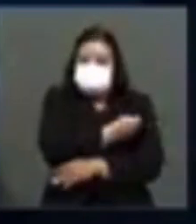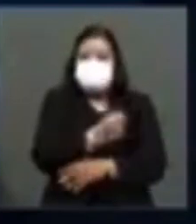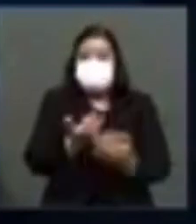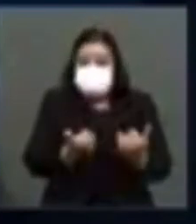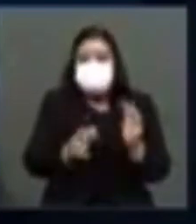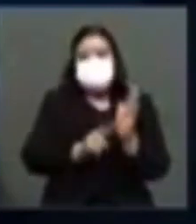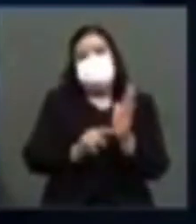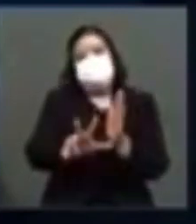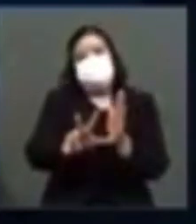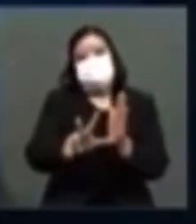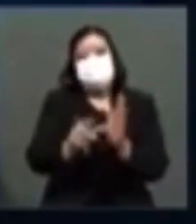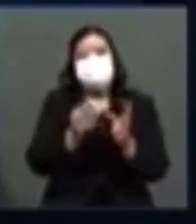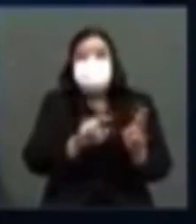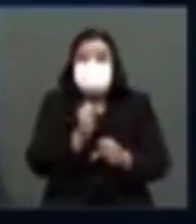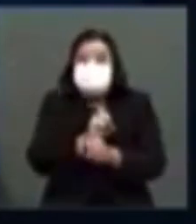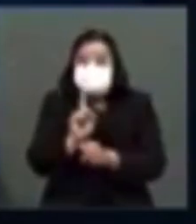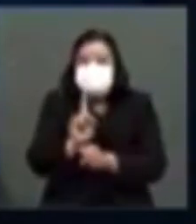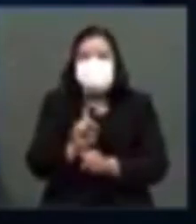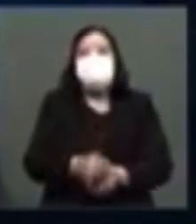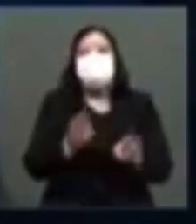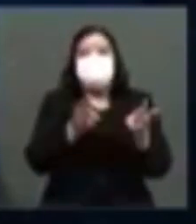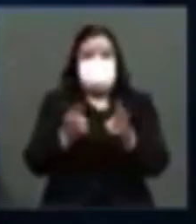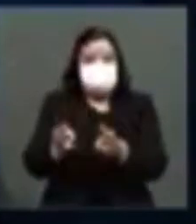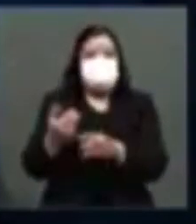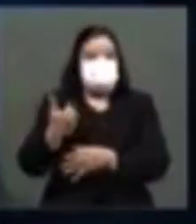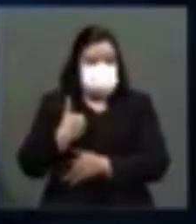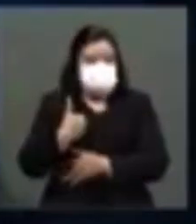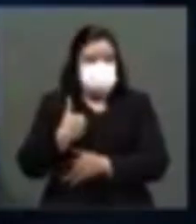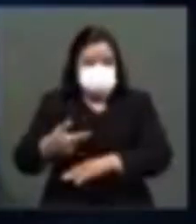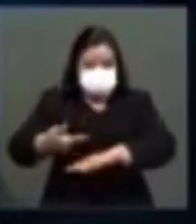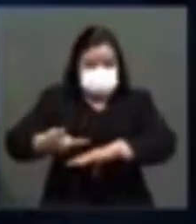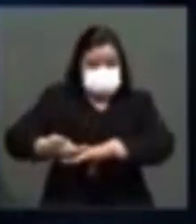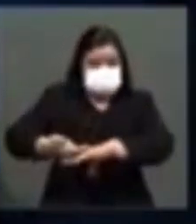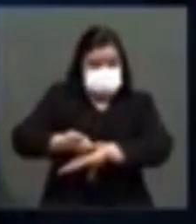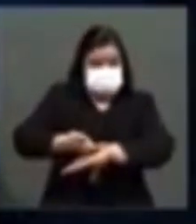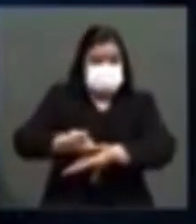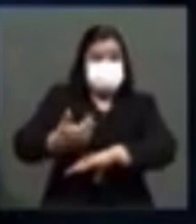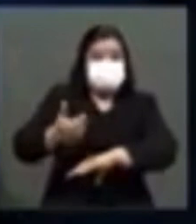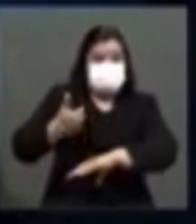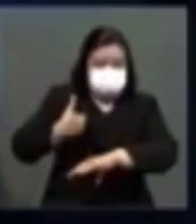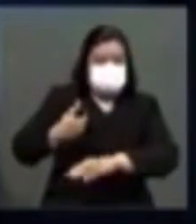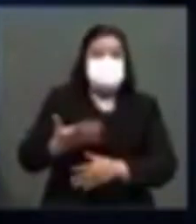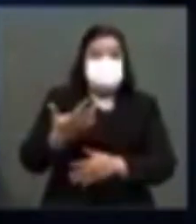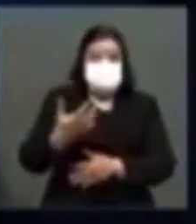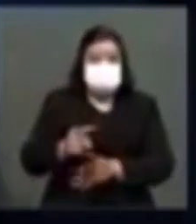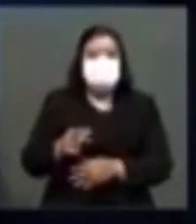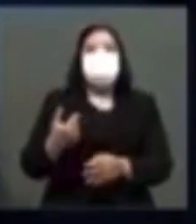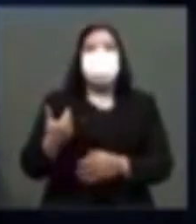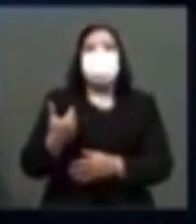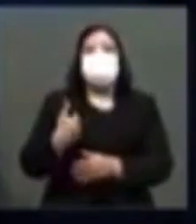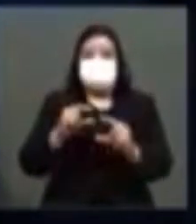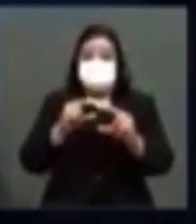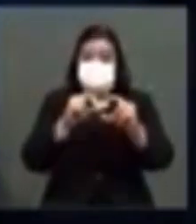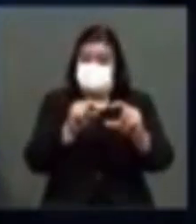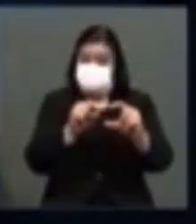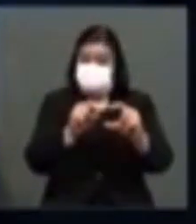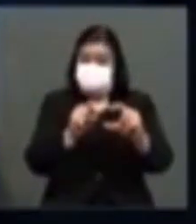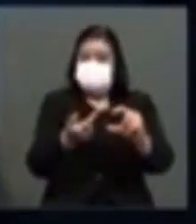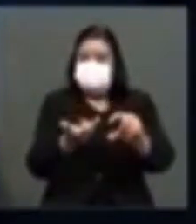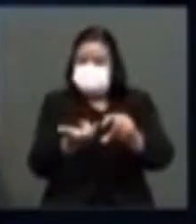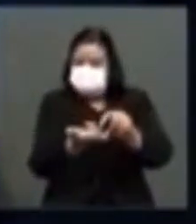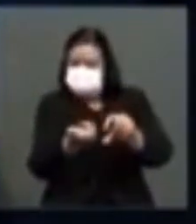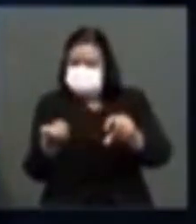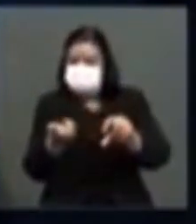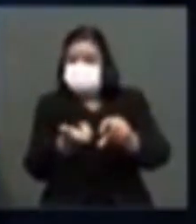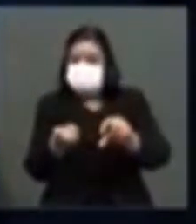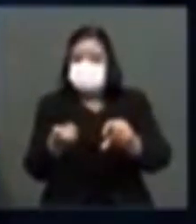ของภูเก็ตนะคะจะเป็นการฉีดเข้าทางผิวหนังและทำให้วัคซีนแอสตราเซเนกา1โดสก็จะสามารถฉีดได้5ค